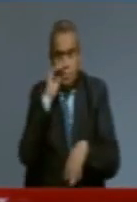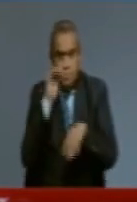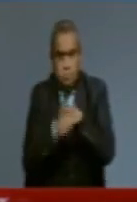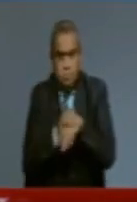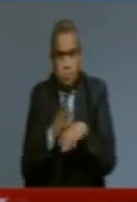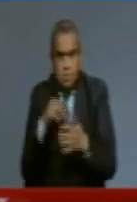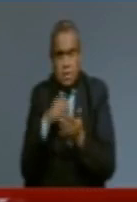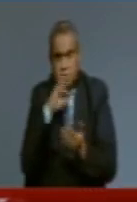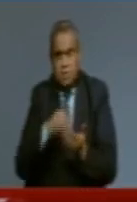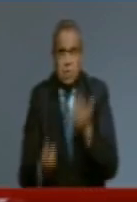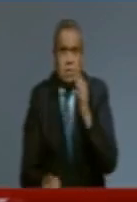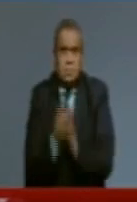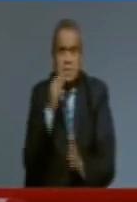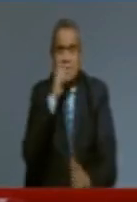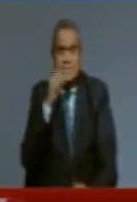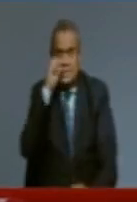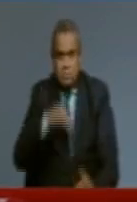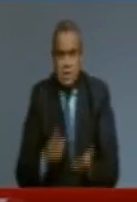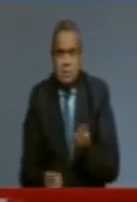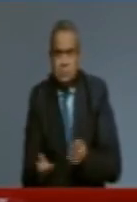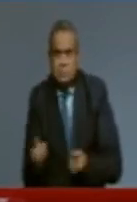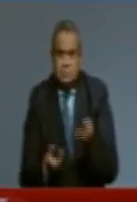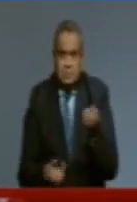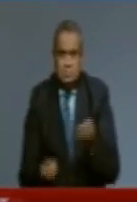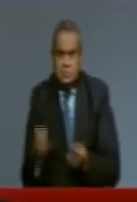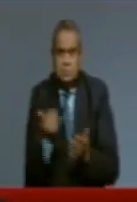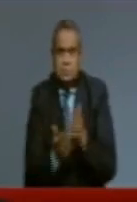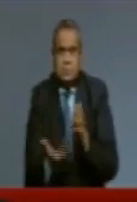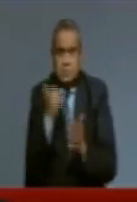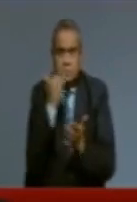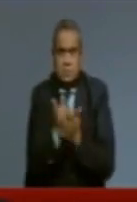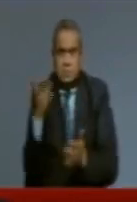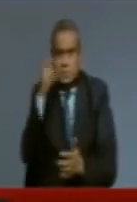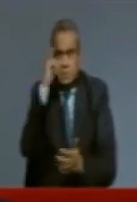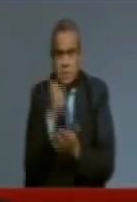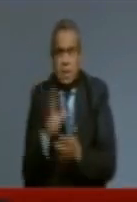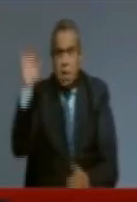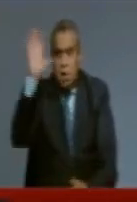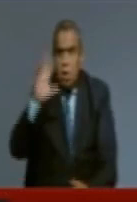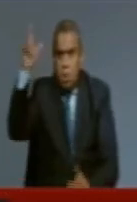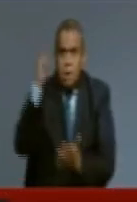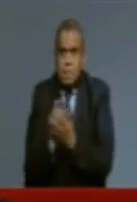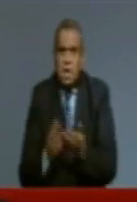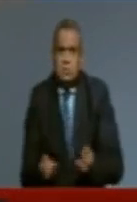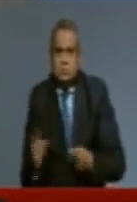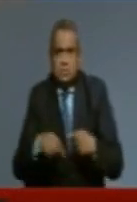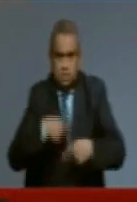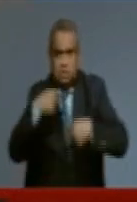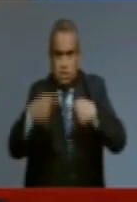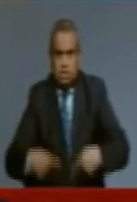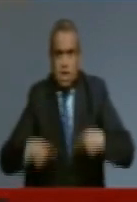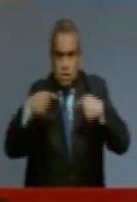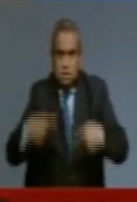الاستفزازات الدينية يتم تمويلها من قبل أولئك الذين يعملون وفقا لمبدأ